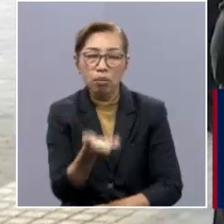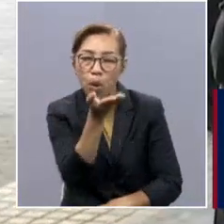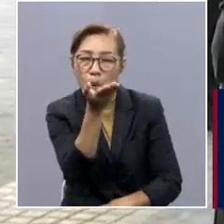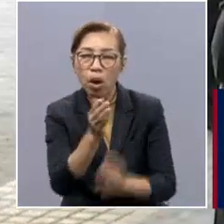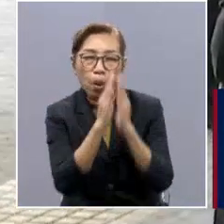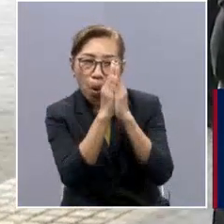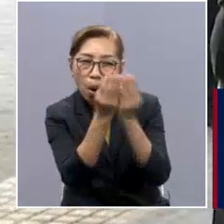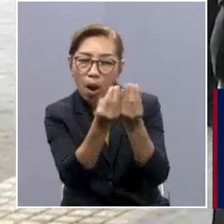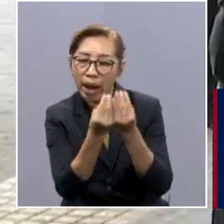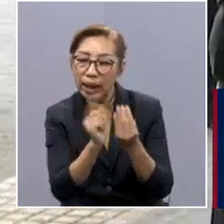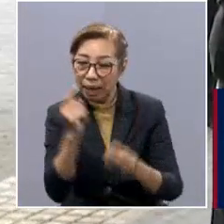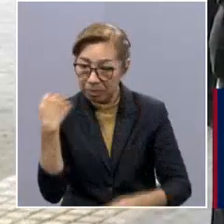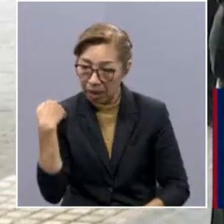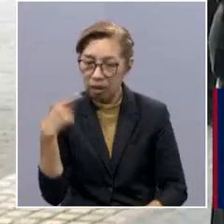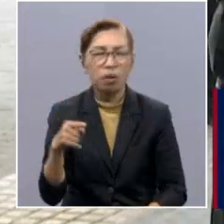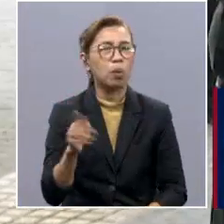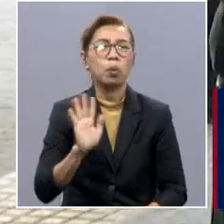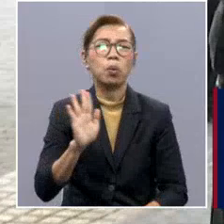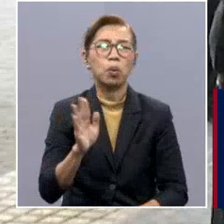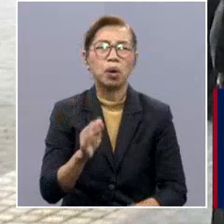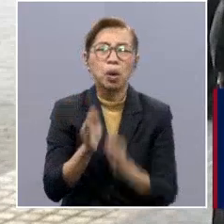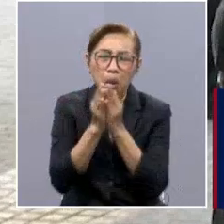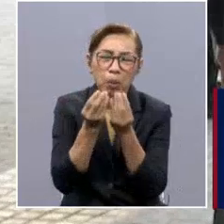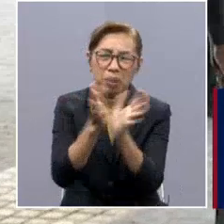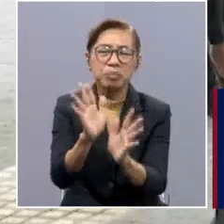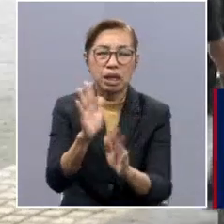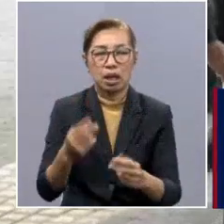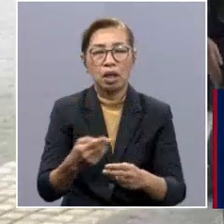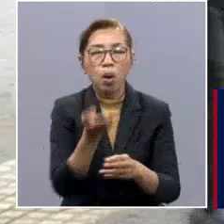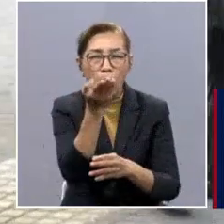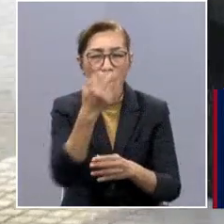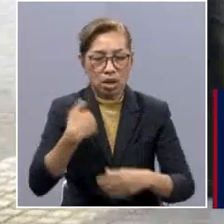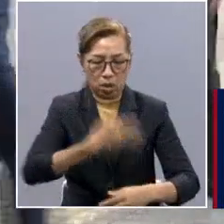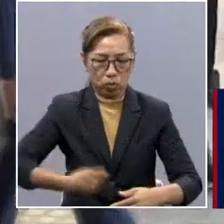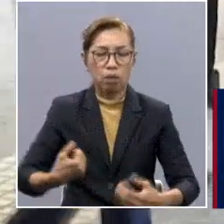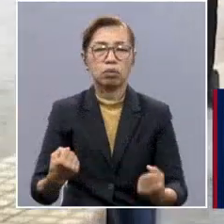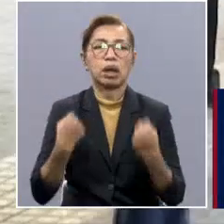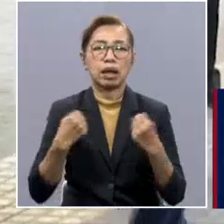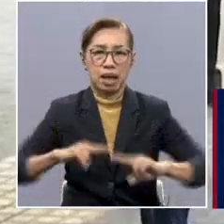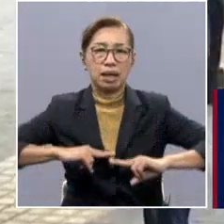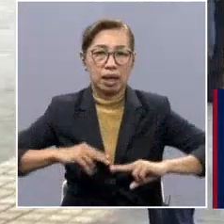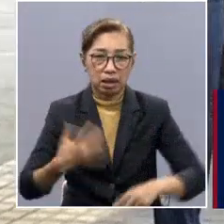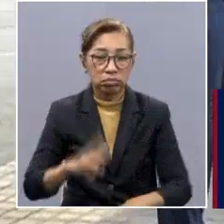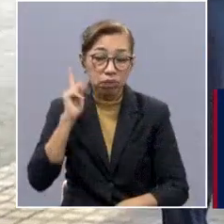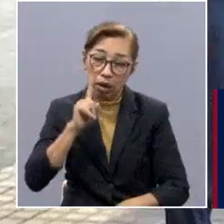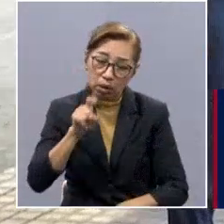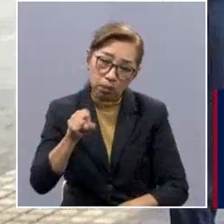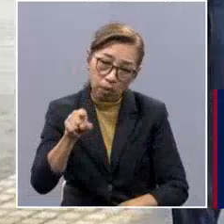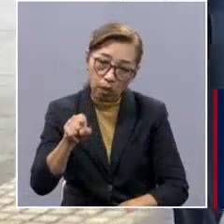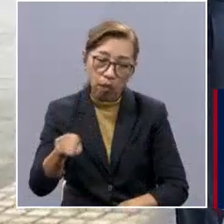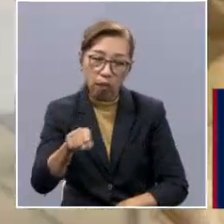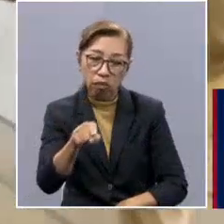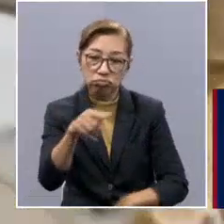าบิ๊กป้อมบอกว่าโอ๊ยจะขอพรอะไรล่ะก็ขอให้เราสุขภาพแข็งแรงนั่นแหละทีนี้ถามต่อนะคะว่าแล้ว